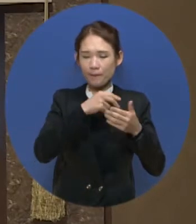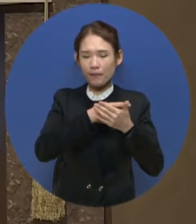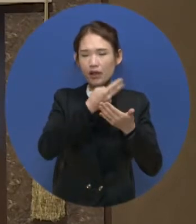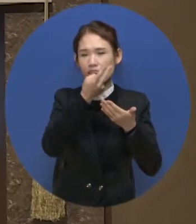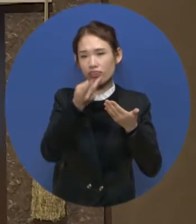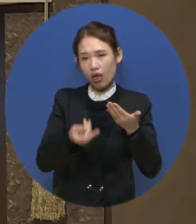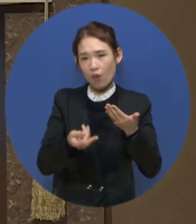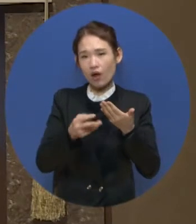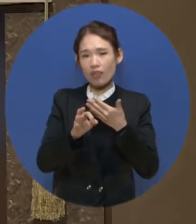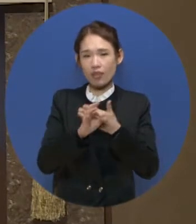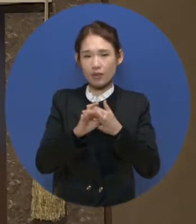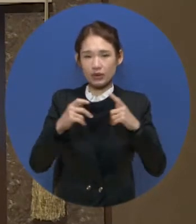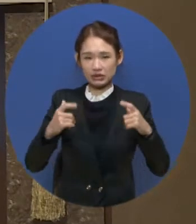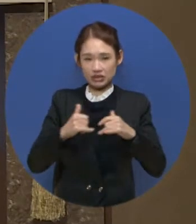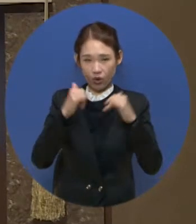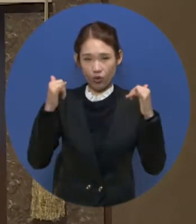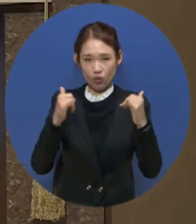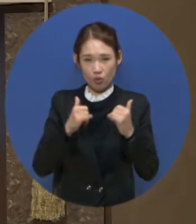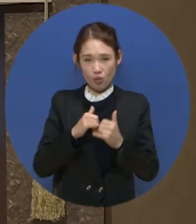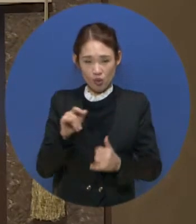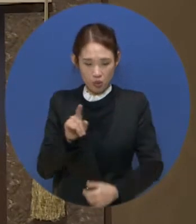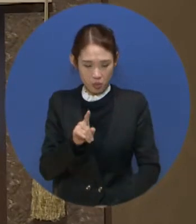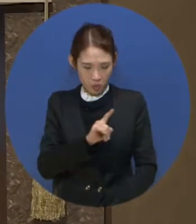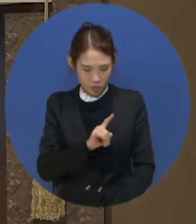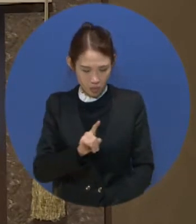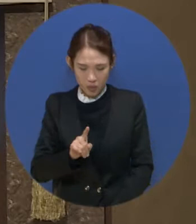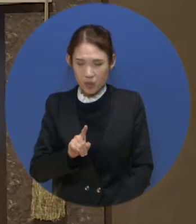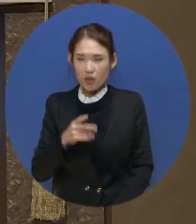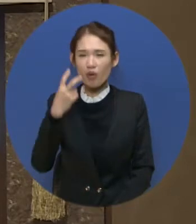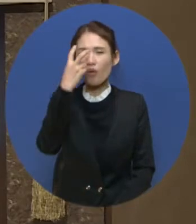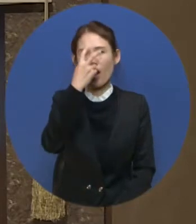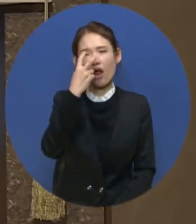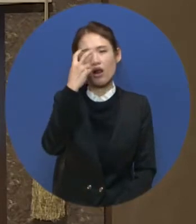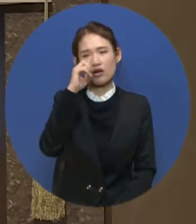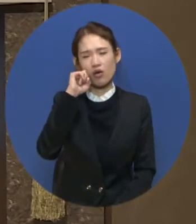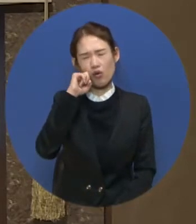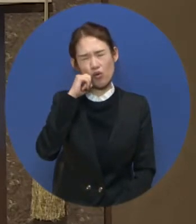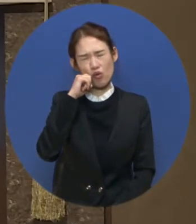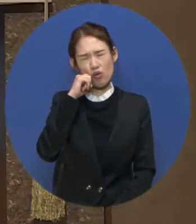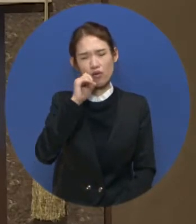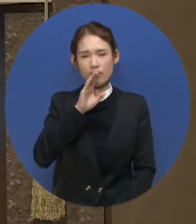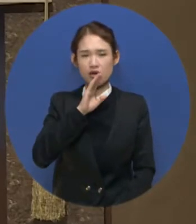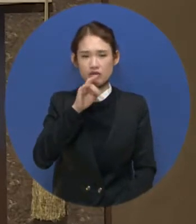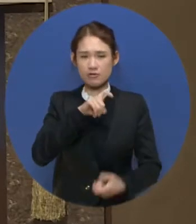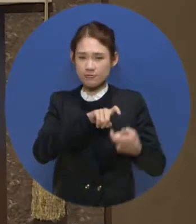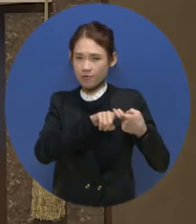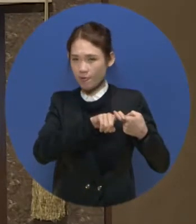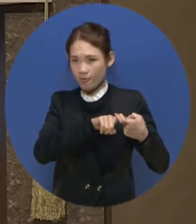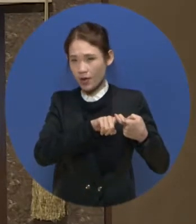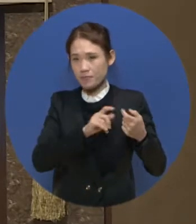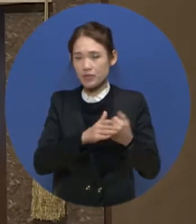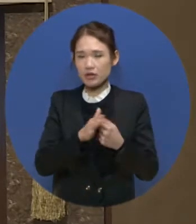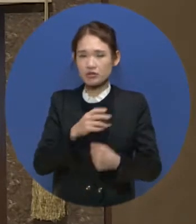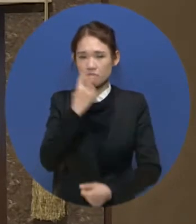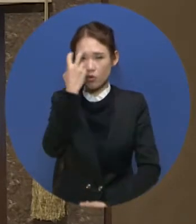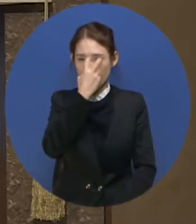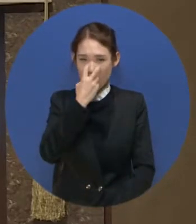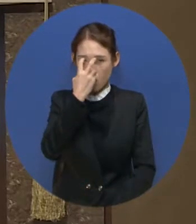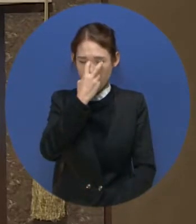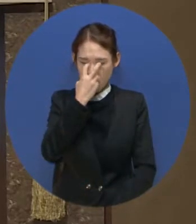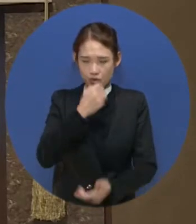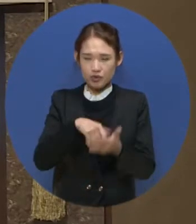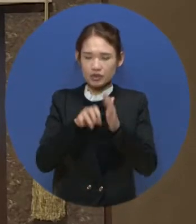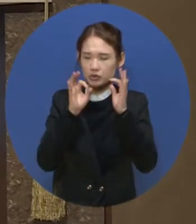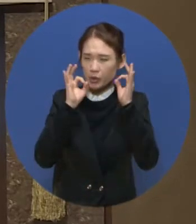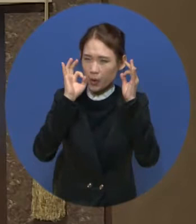하면 지역사회에 오면 어디서 이렇게 케어하기가 사실 쉽지 않거든요. 근데 예. 연합해서 그렇게 케어를 하려고 저희가 좀 노력을